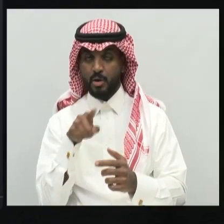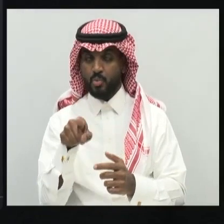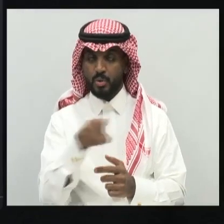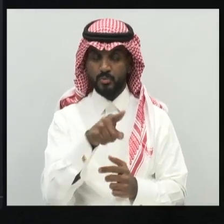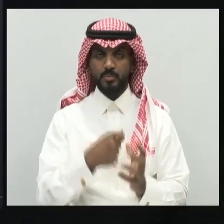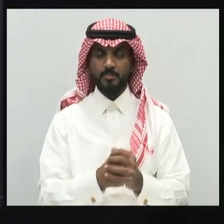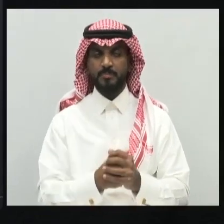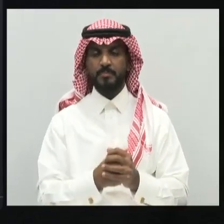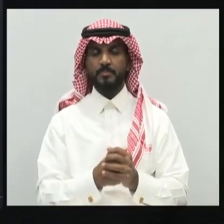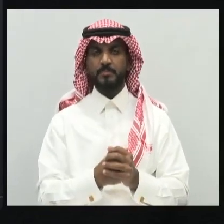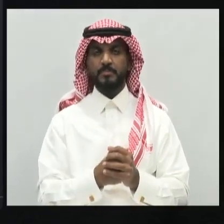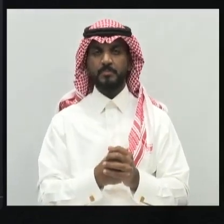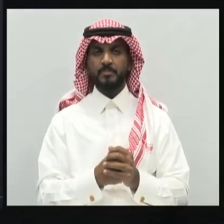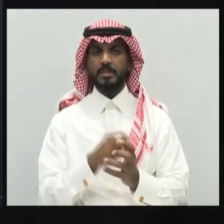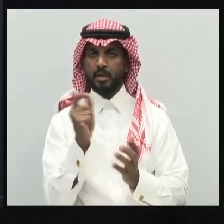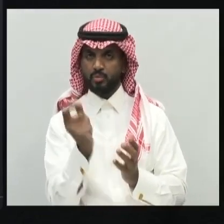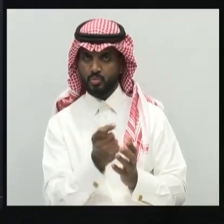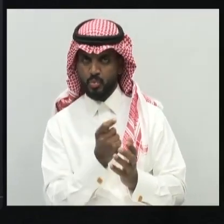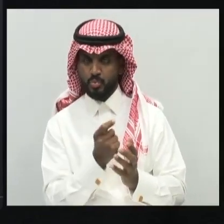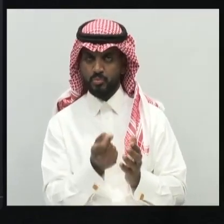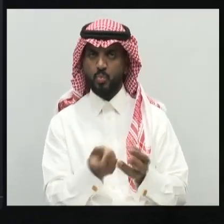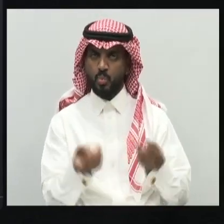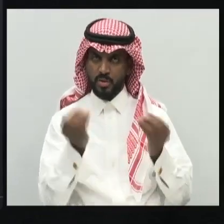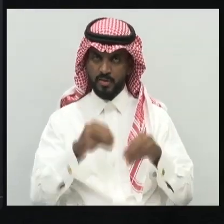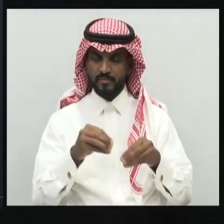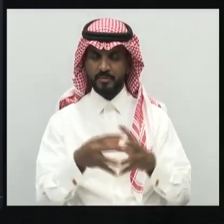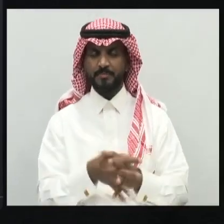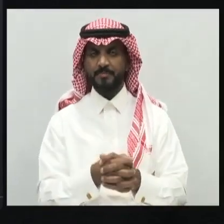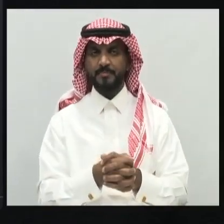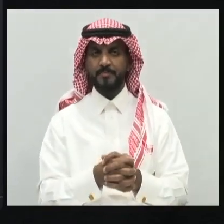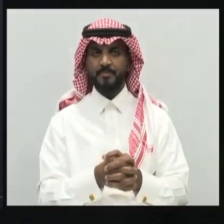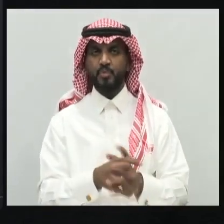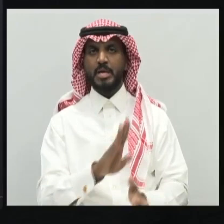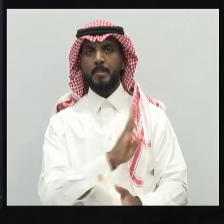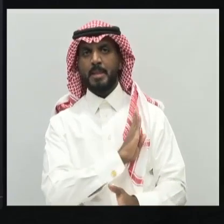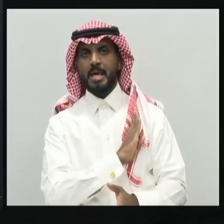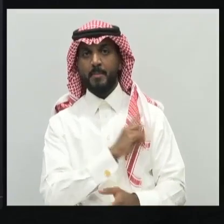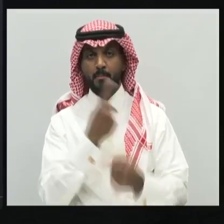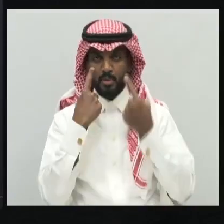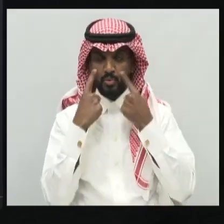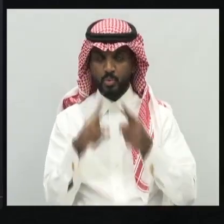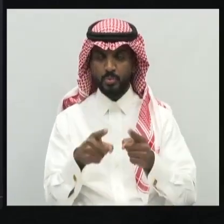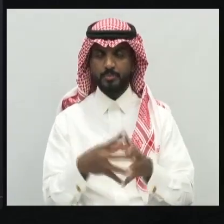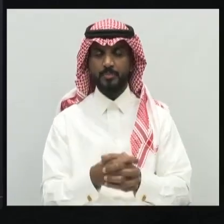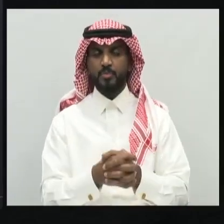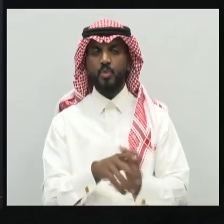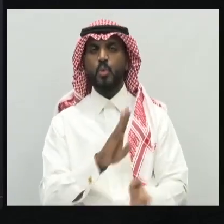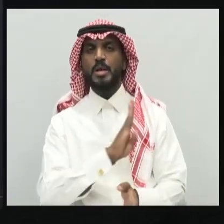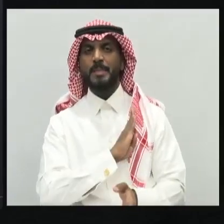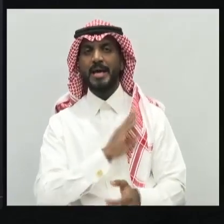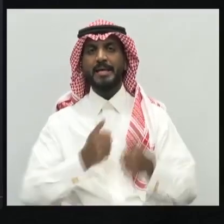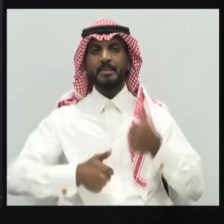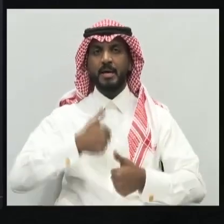انتم ستكتبون ايضا املاء منظورا وايضا املاء